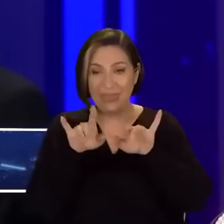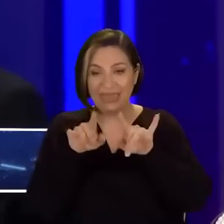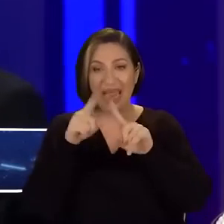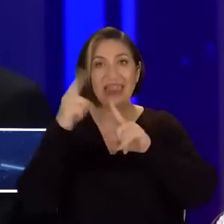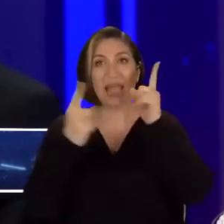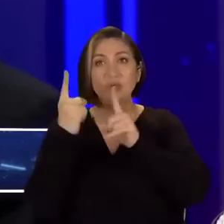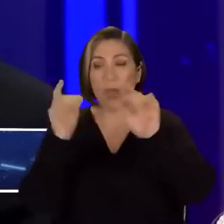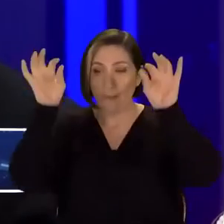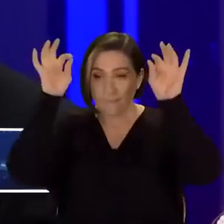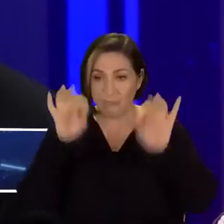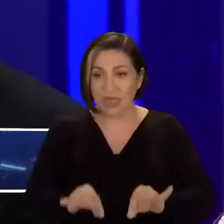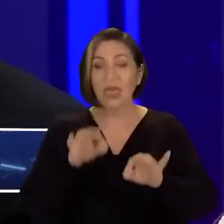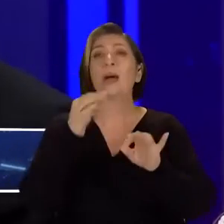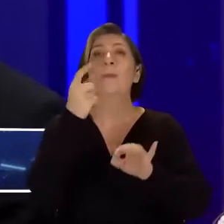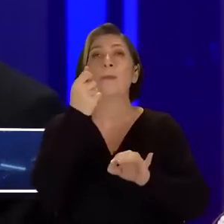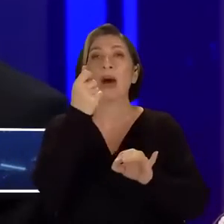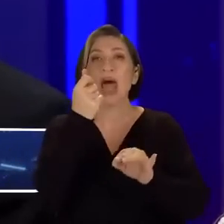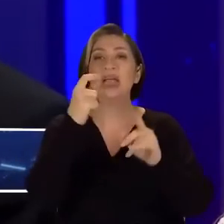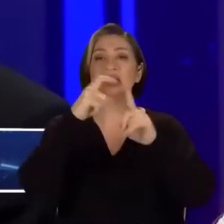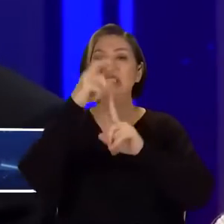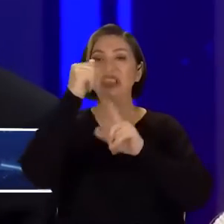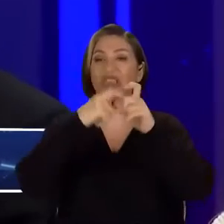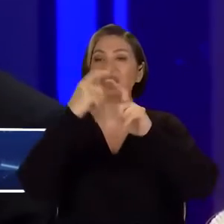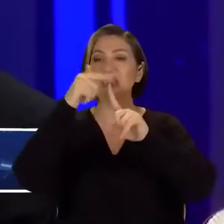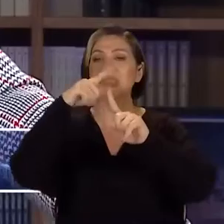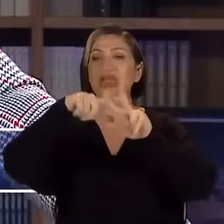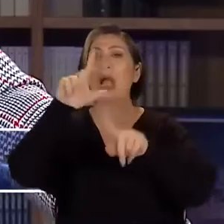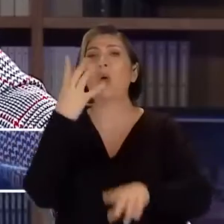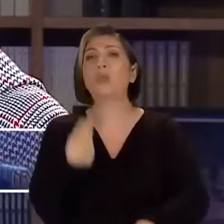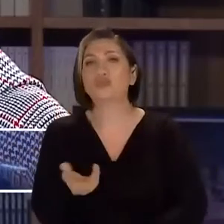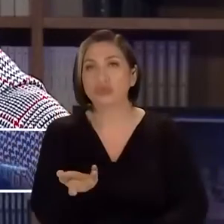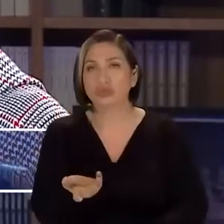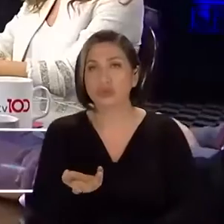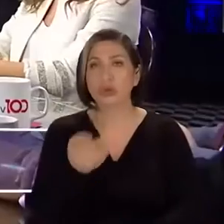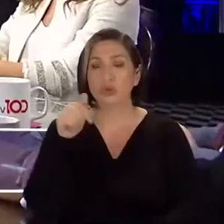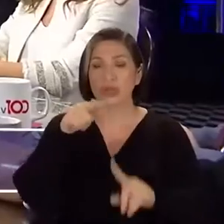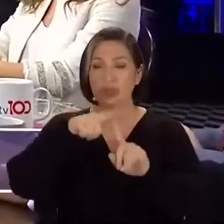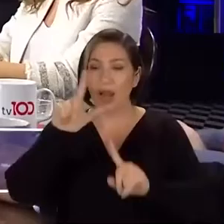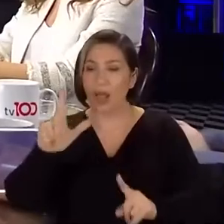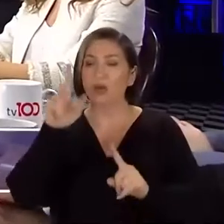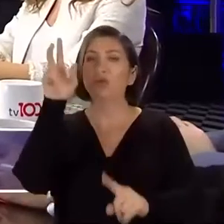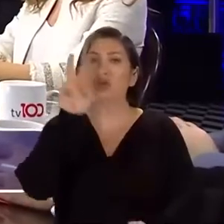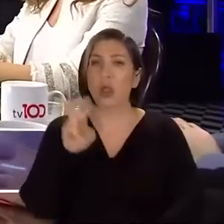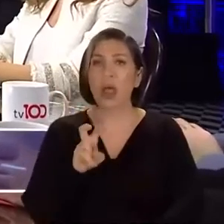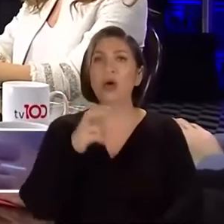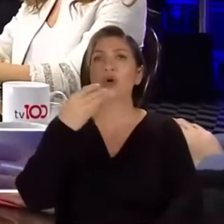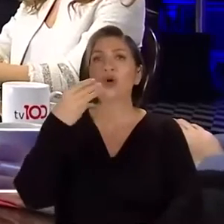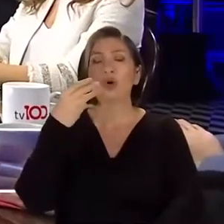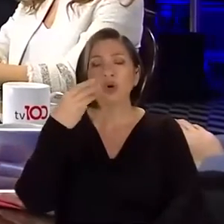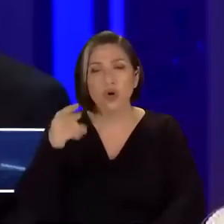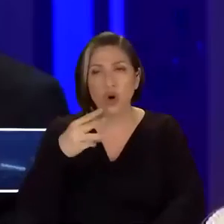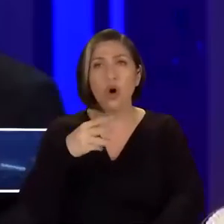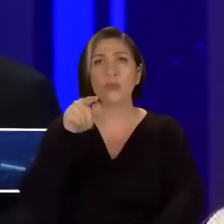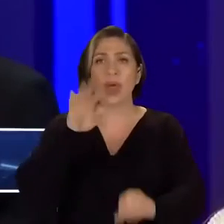hayatımıza girdiğinden beri aslında para dijitalleşmiştir zaten. Yani bizim bugün tanıdığımız TL'si, doları, eurosu bunlar